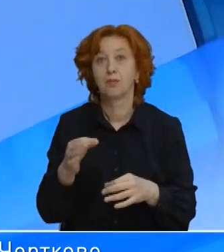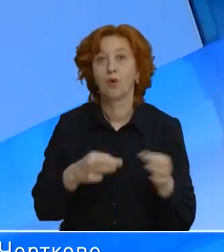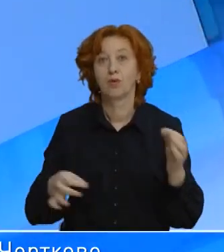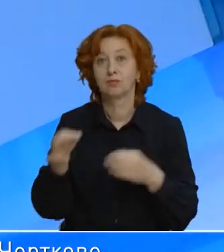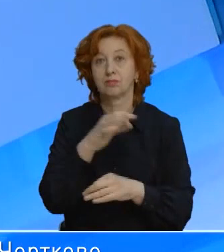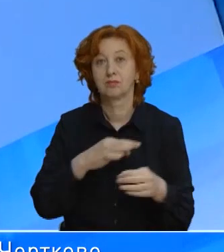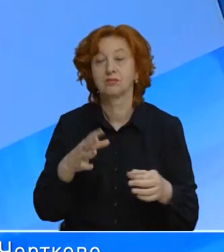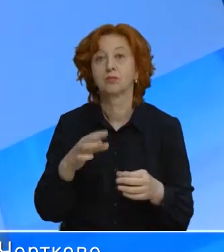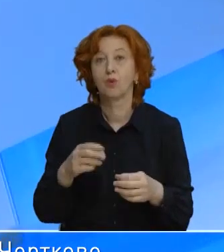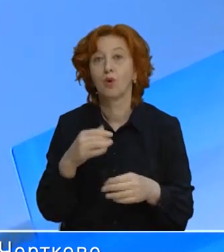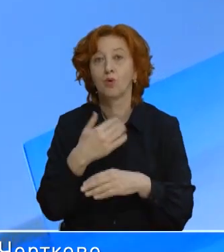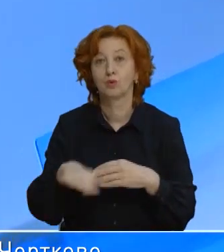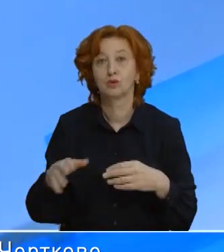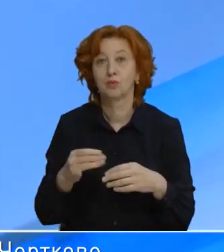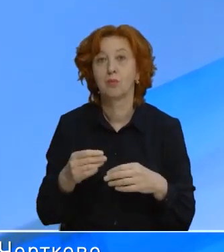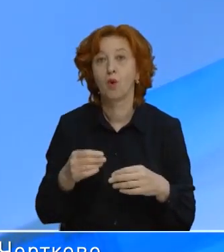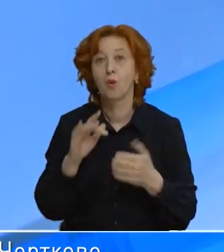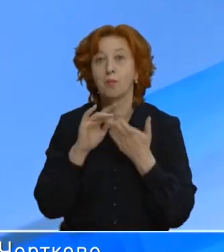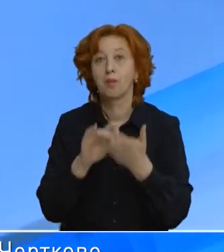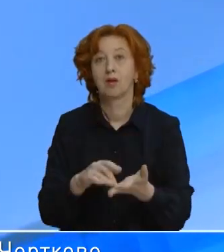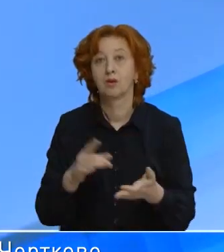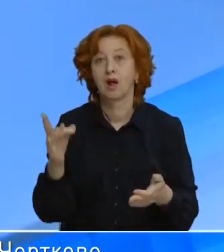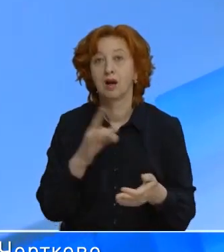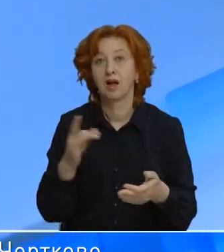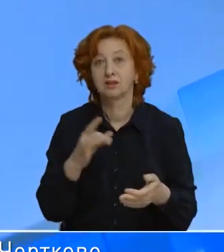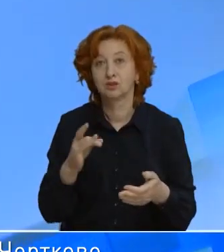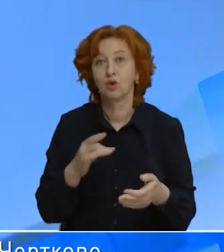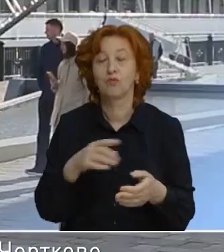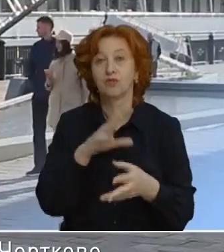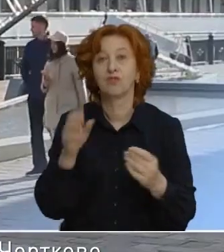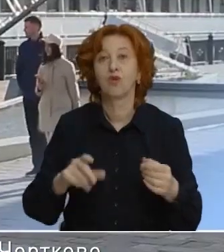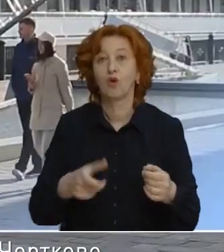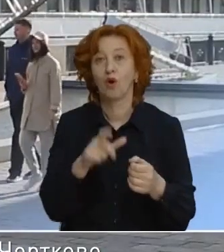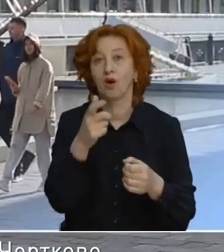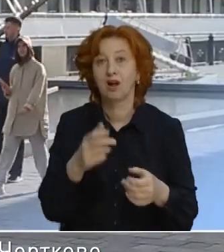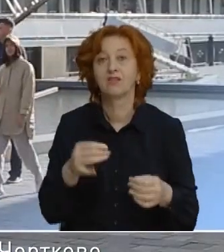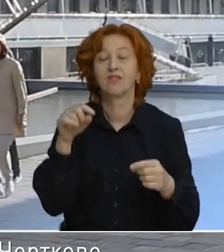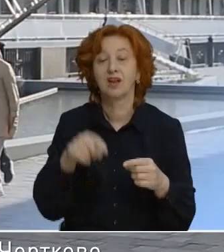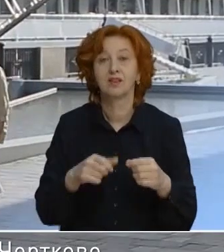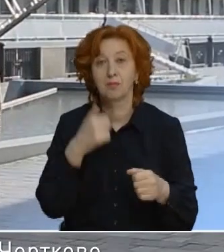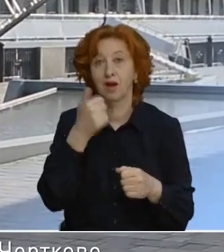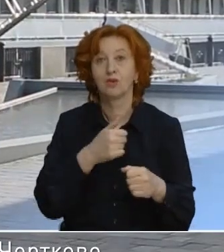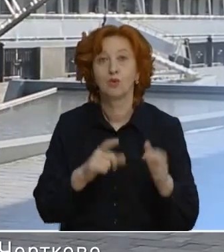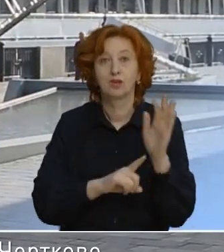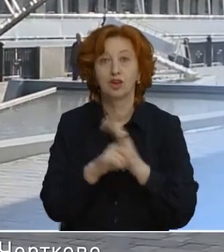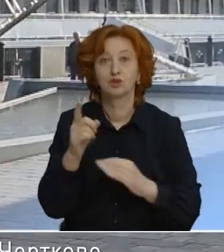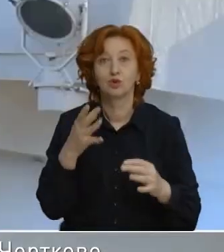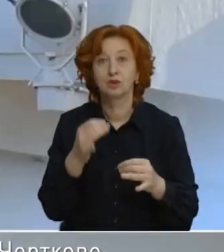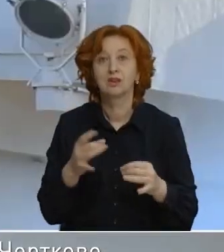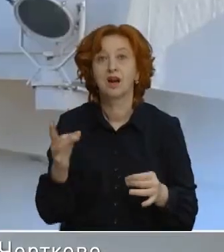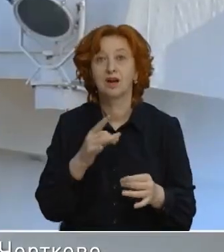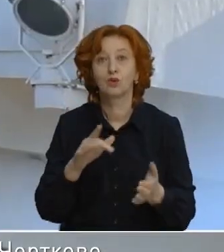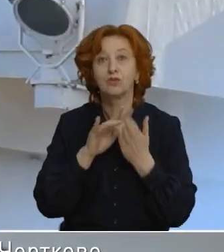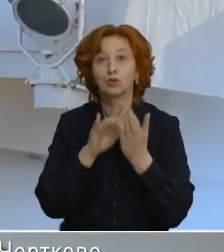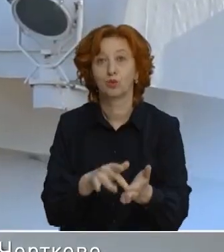теплоход «Александр Суворов». Он пройдет по маршруту Ростов-на-Дону, Ильевка, Волгоград. В этом году туристическая навигация из Ростова-на-Дону